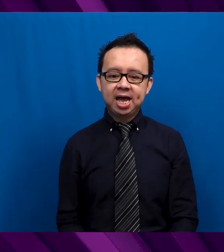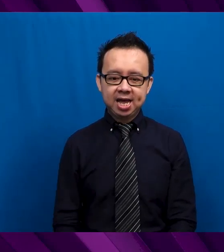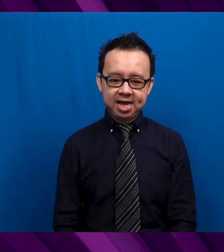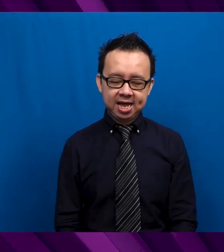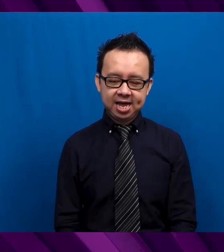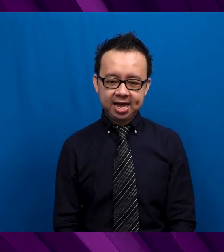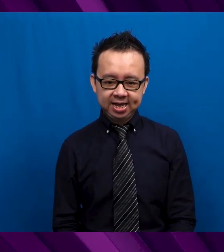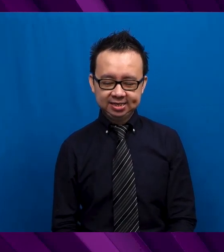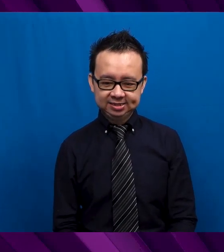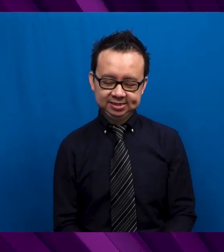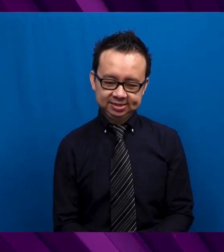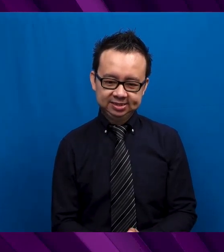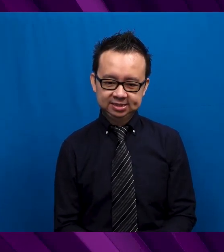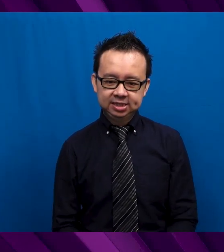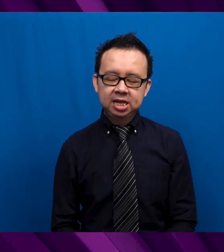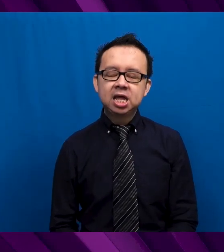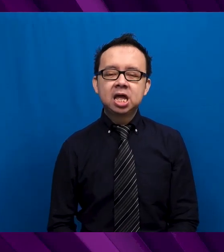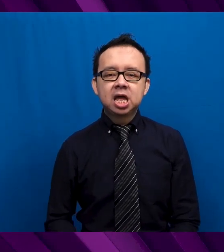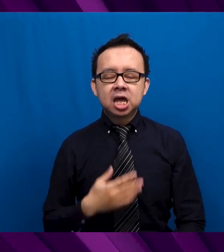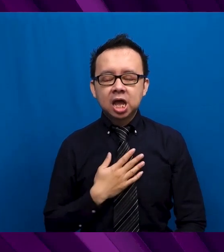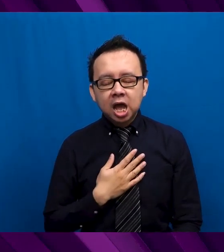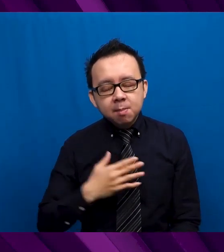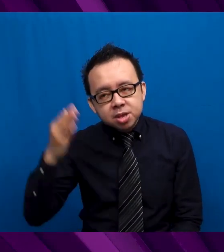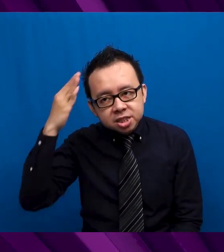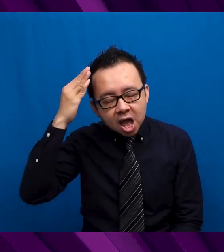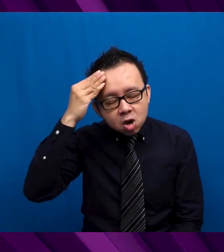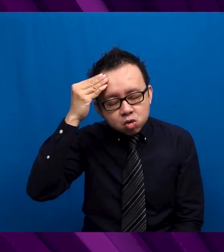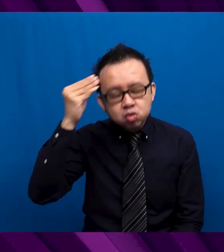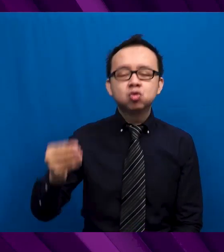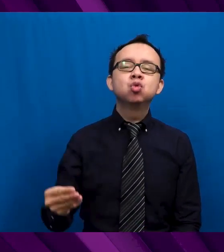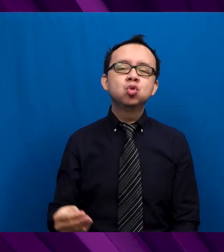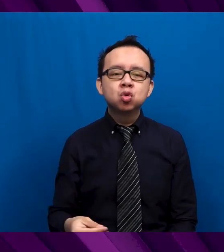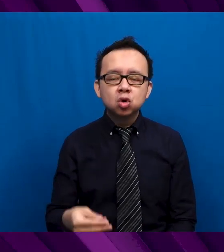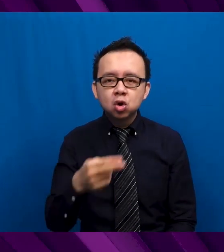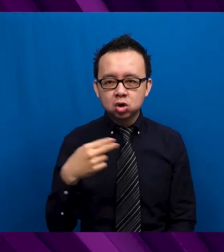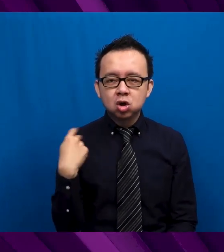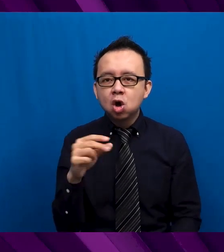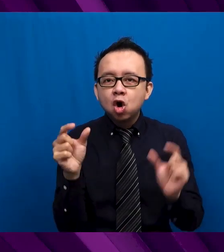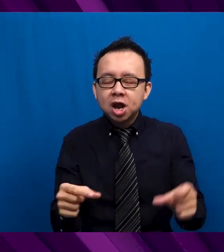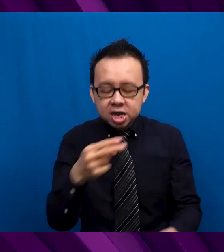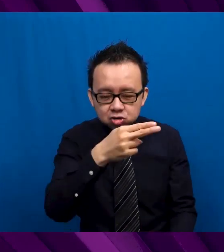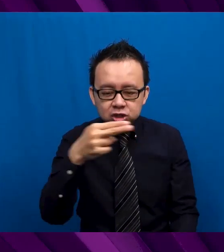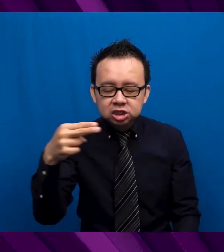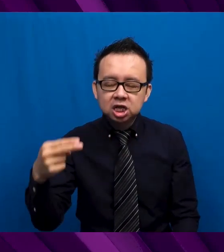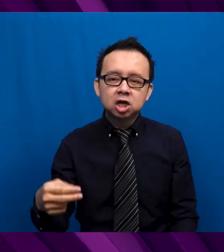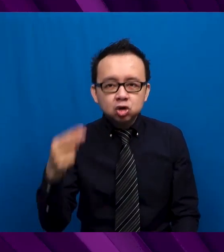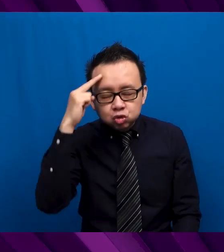mana kami dilahirkan. Tapi kami tahu kalau kami sebagai warga negara Indonesia Tuhan. Kami tahu Tuhan punya rencana yang besar atas